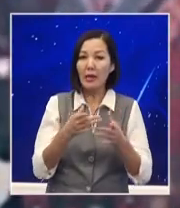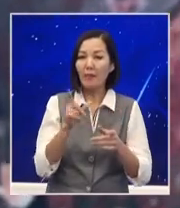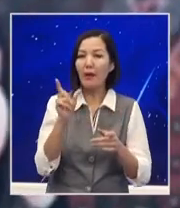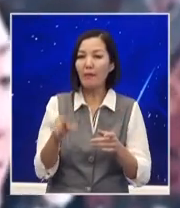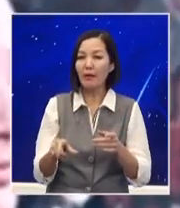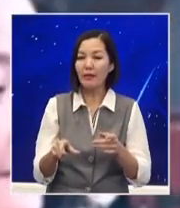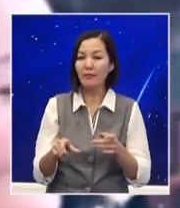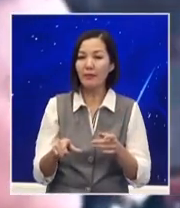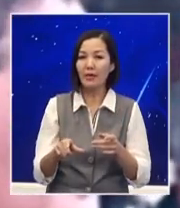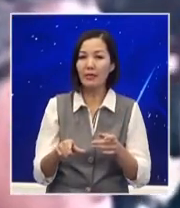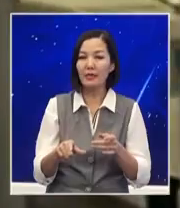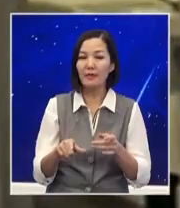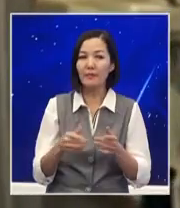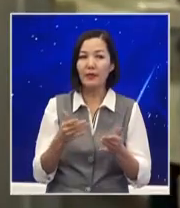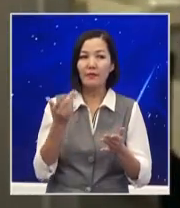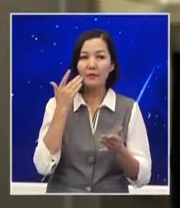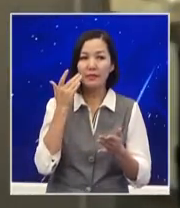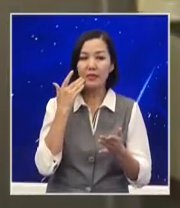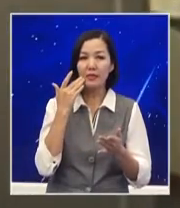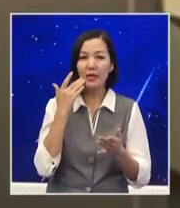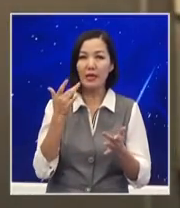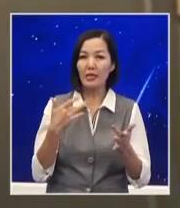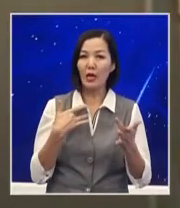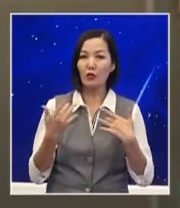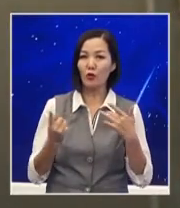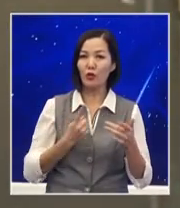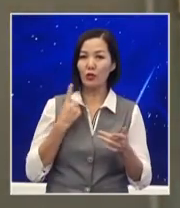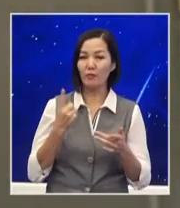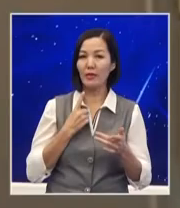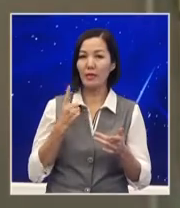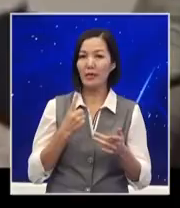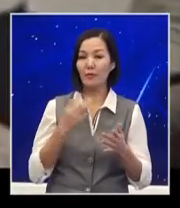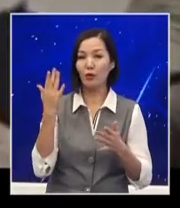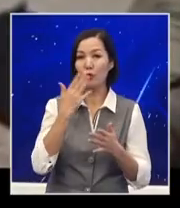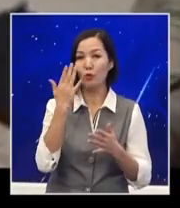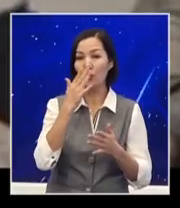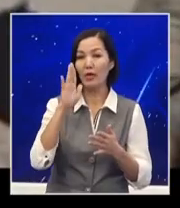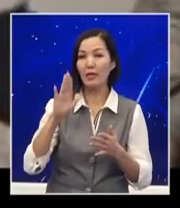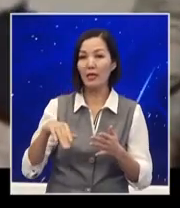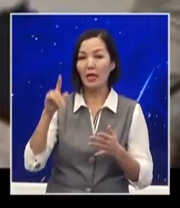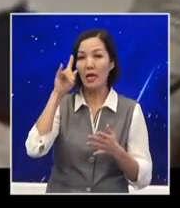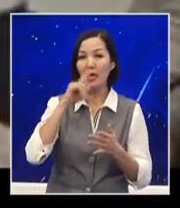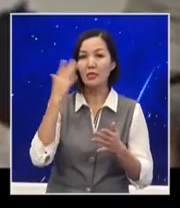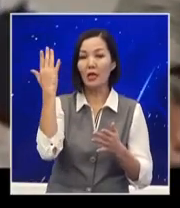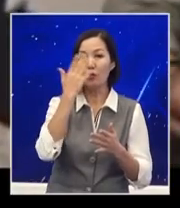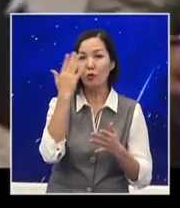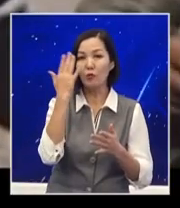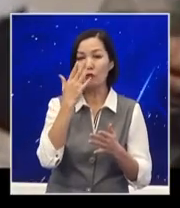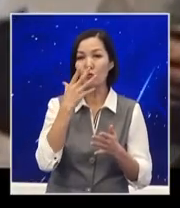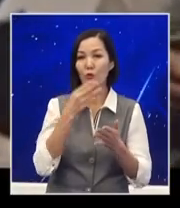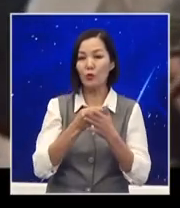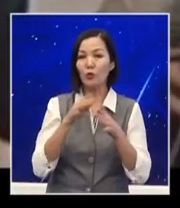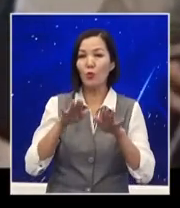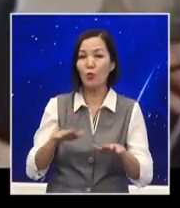қоңыр болмыс. Тақиясында тастамайды. Актерлік шеберлігімен тақиялы періште фильмнен соң қазақ киносының алтын қорынан ойып тұрып орын